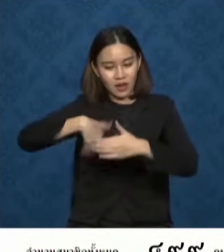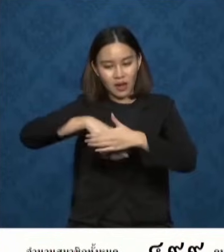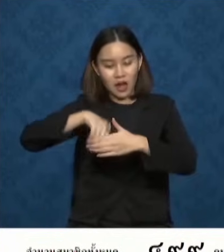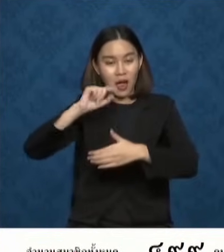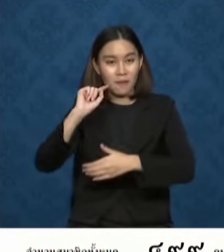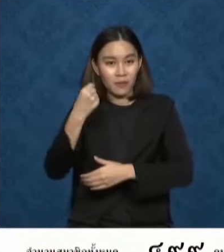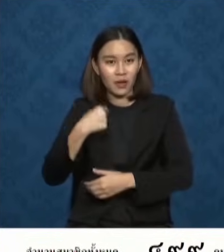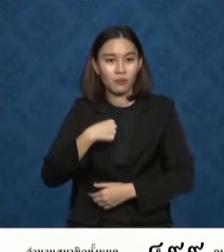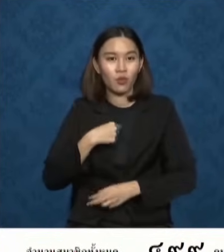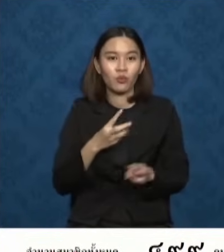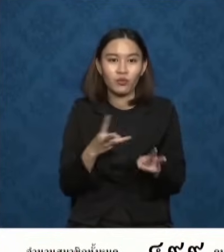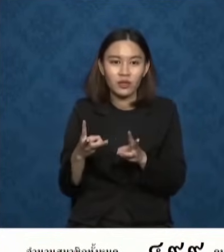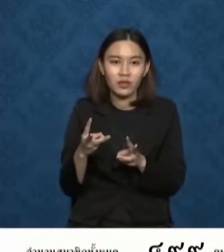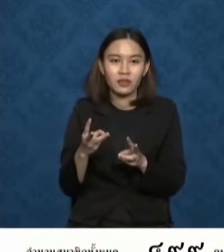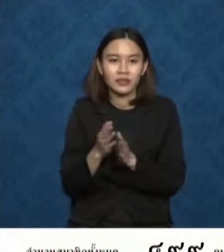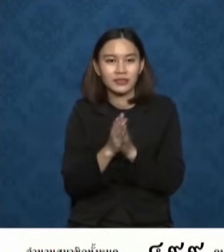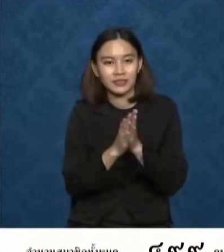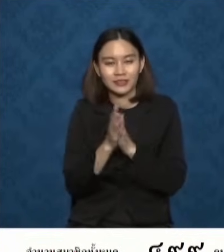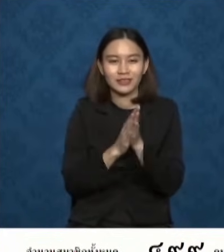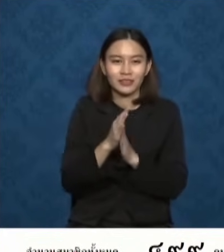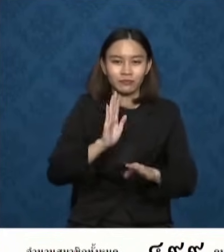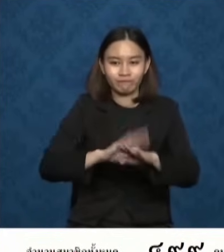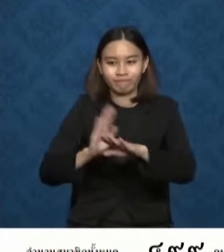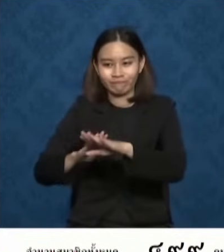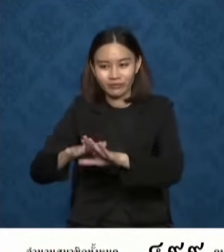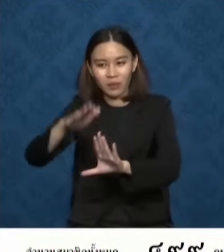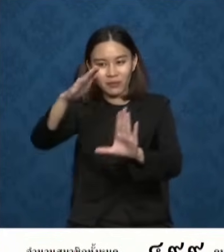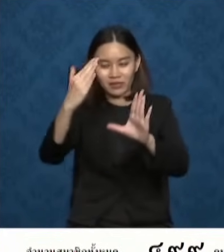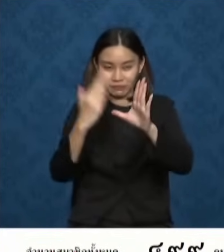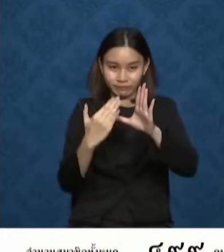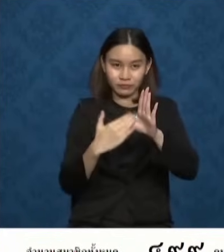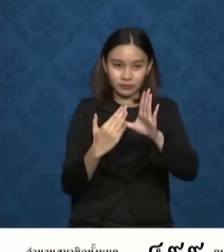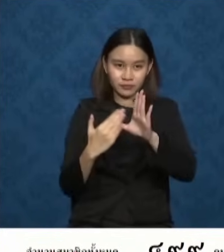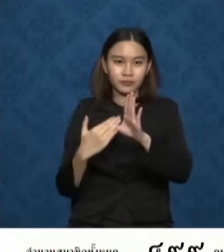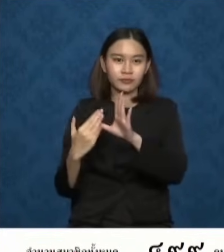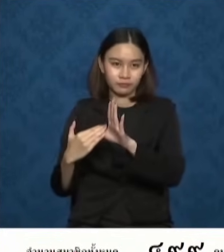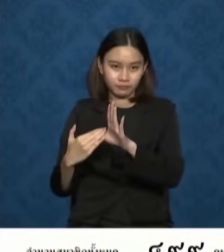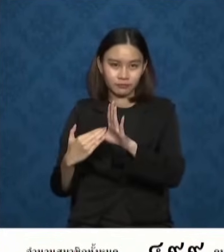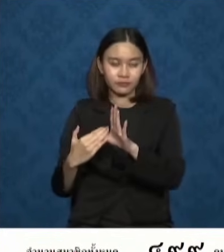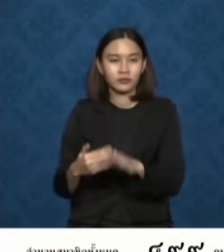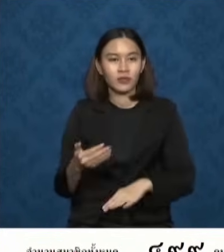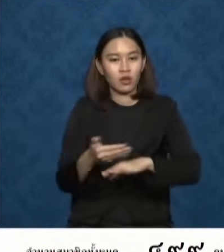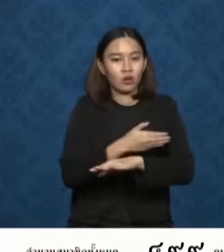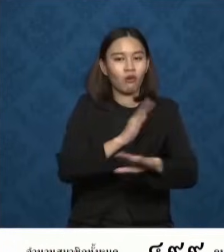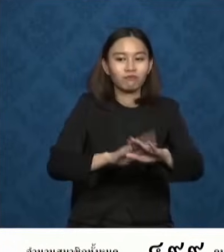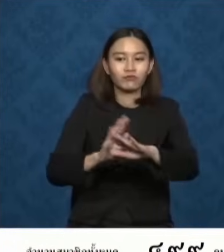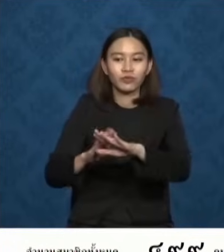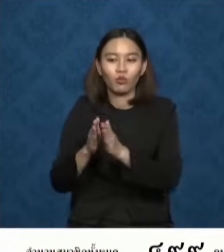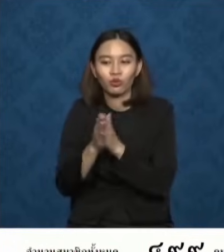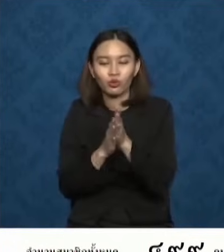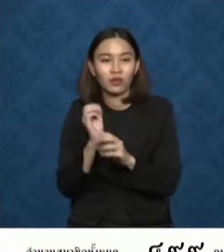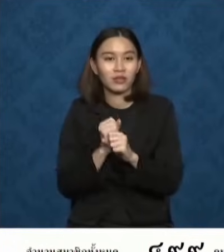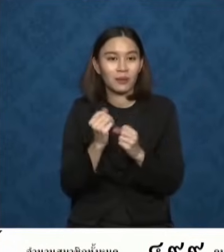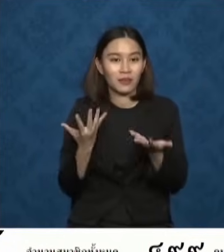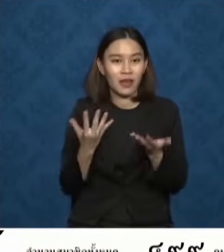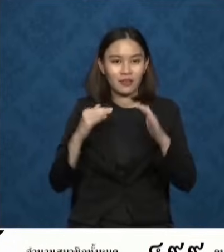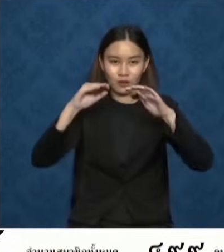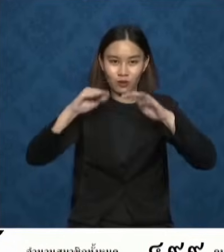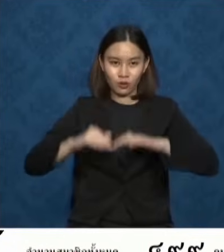ผมก็ทำวิธีจูงใจให้คนมาสมัครทหารเยอะๆก่อนจะจูงใจทำอะไรก่อนรู้ไหมครับปรับลดย